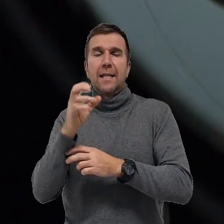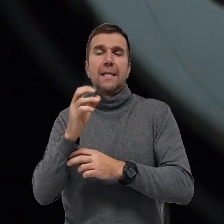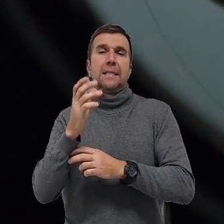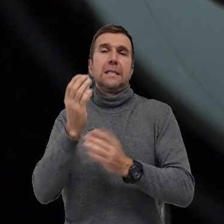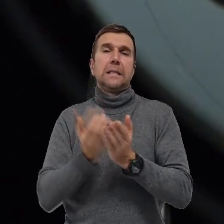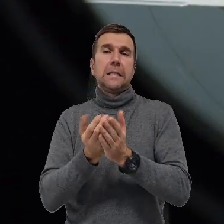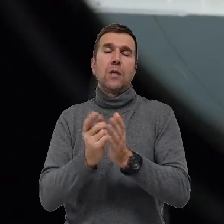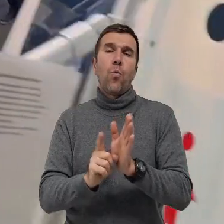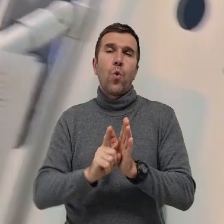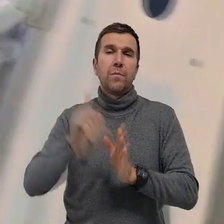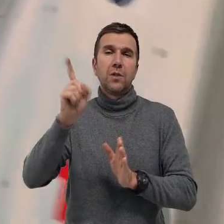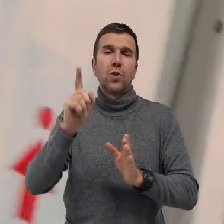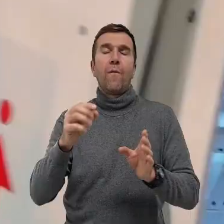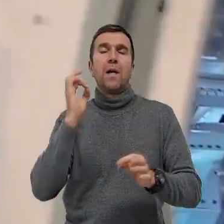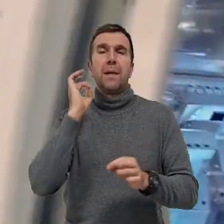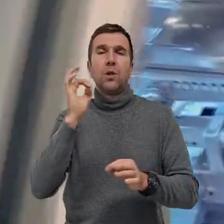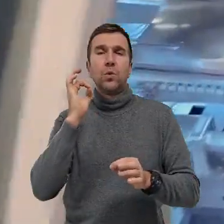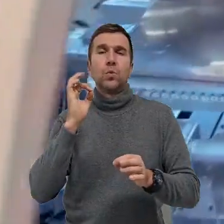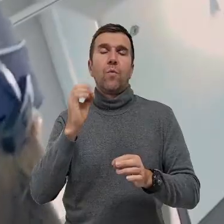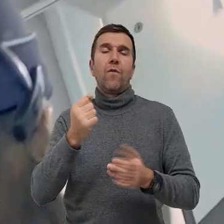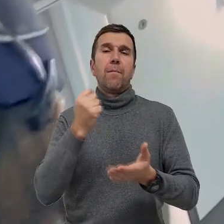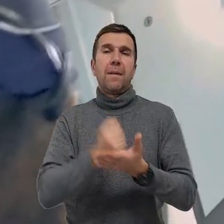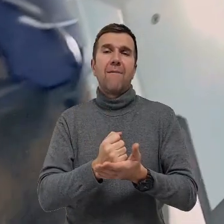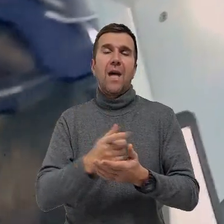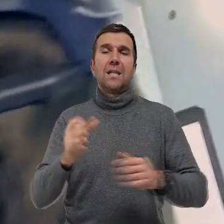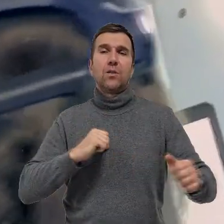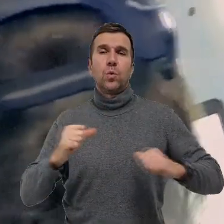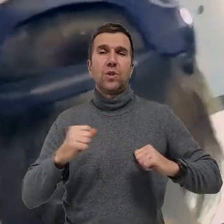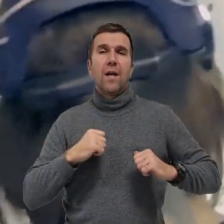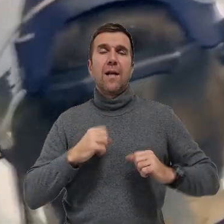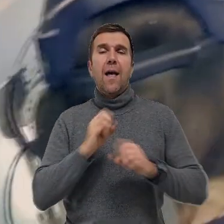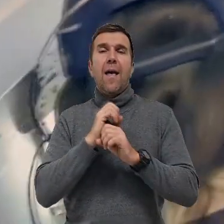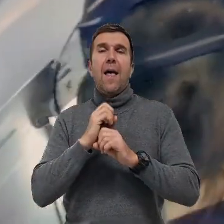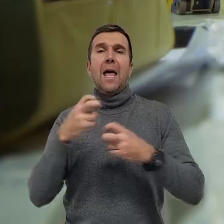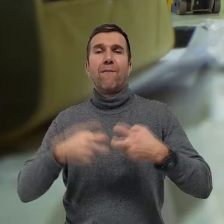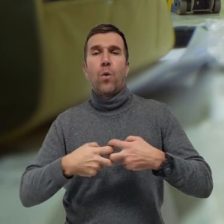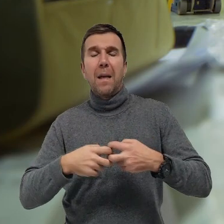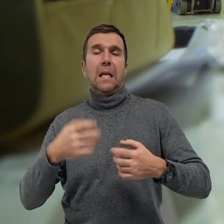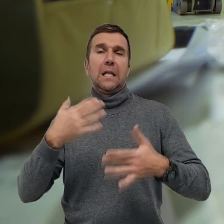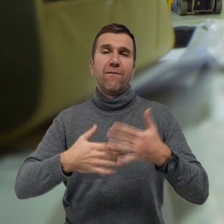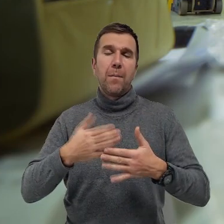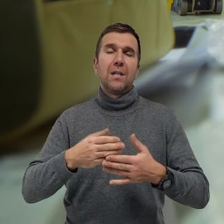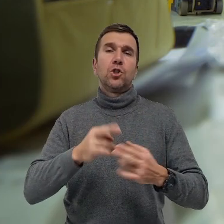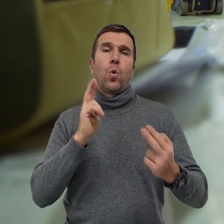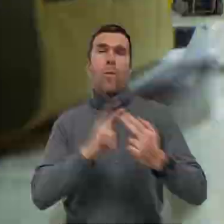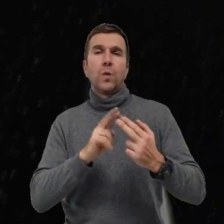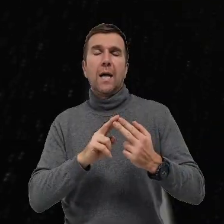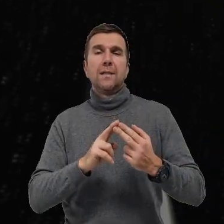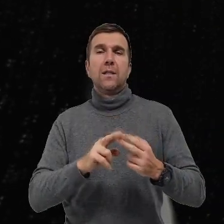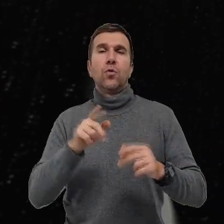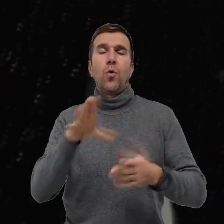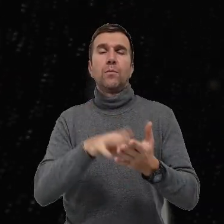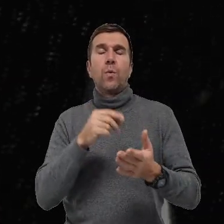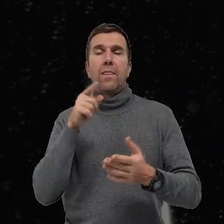i statki kosmiczne, aż po specjalistów od prawa, zarządzania, informatyki czy komunikacji.